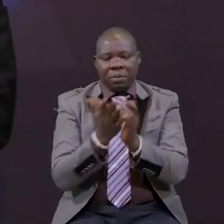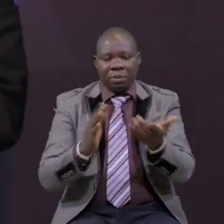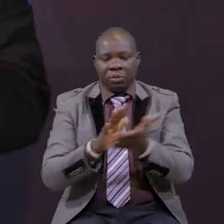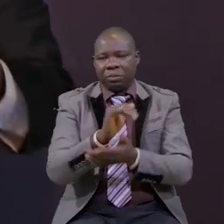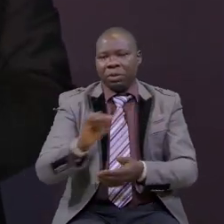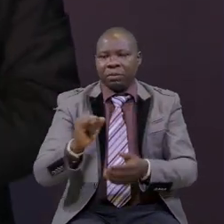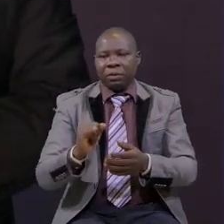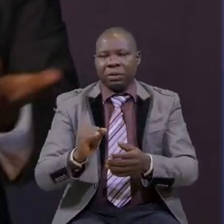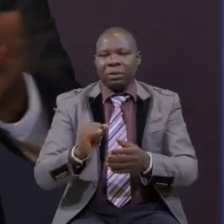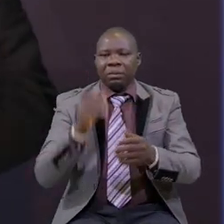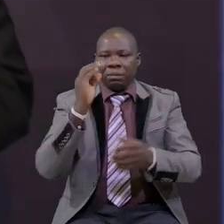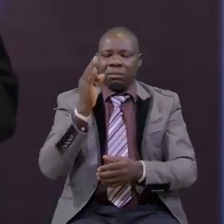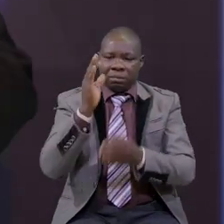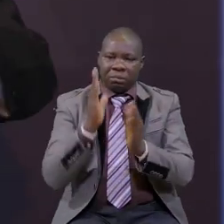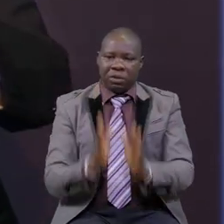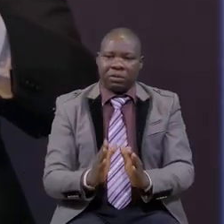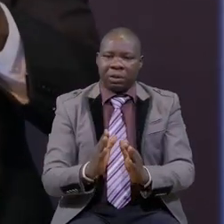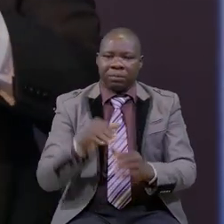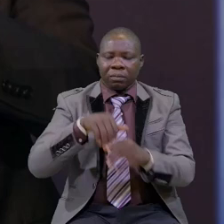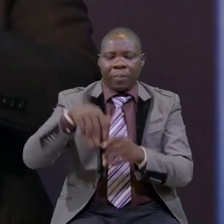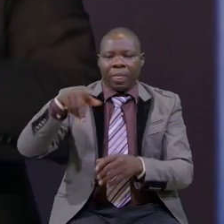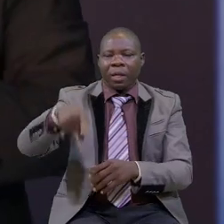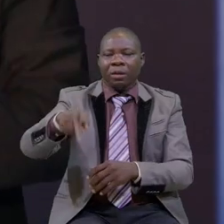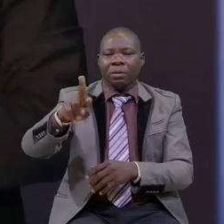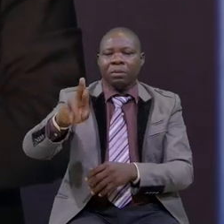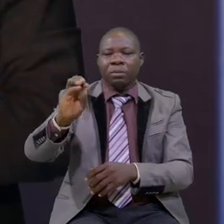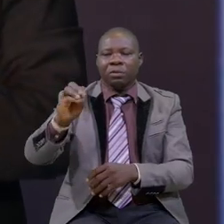Nous allons voir. Proverbe 1.